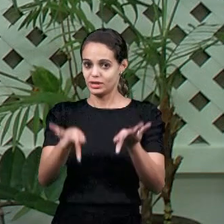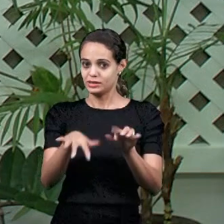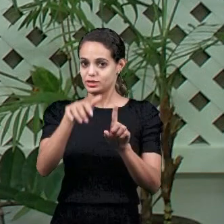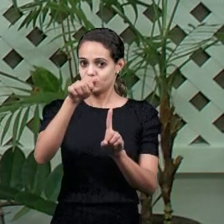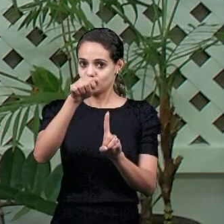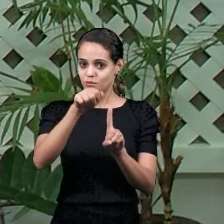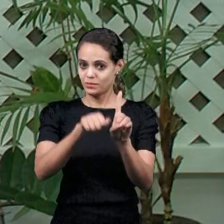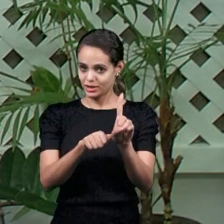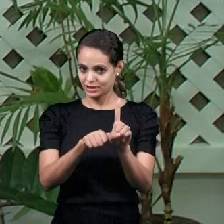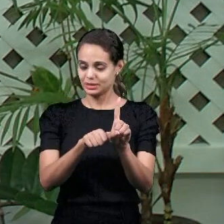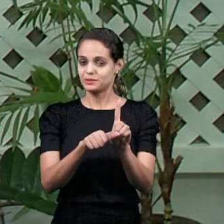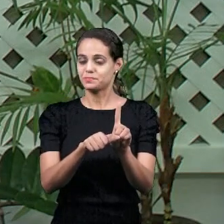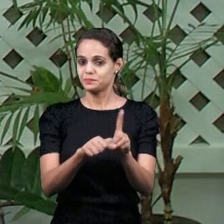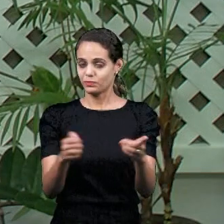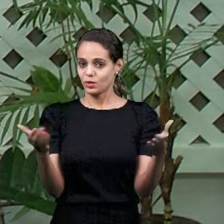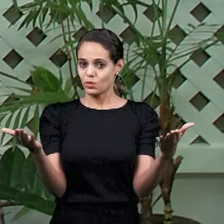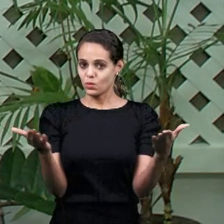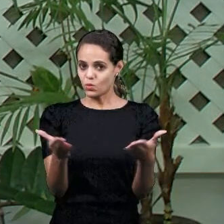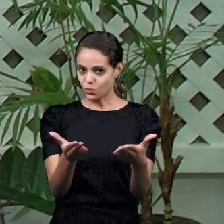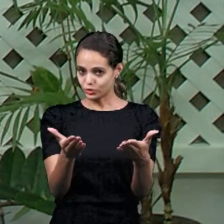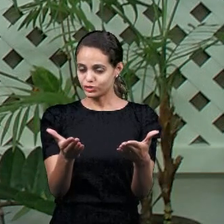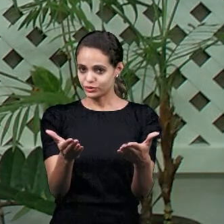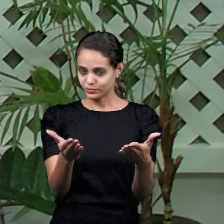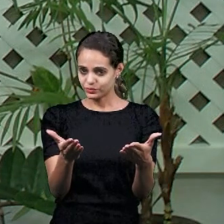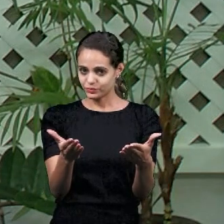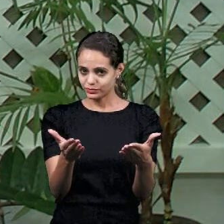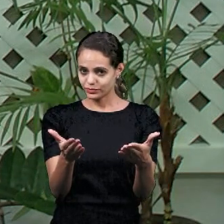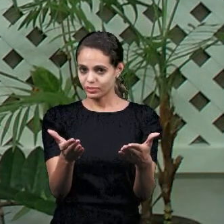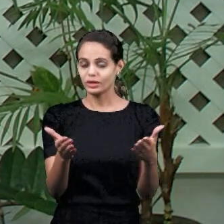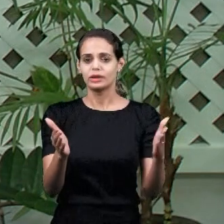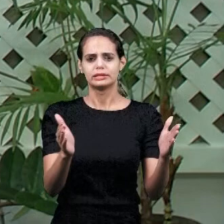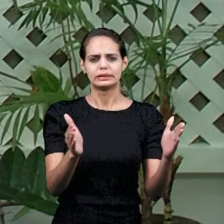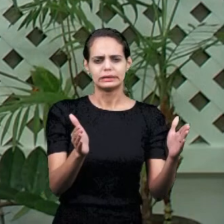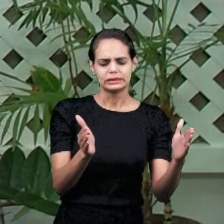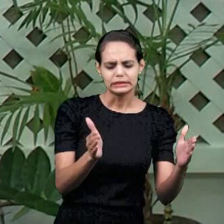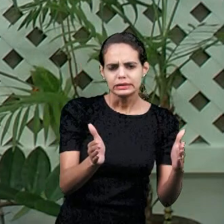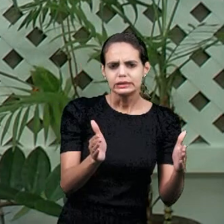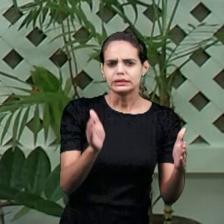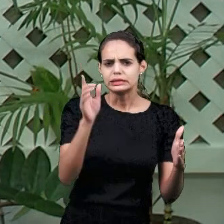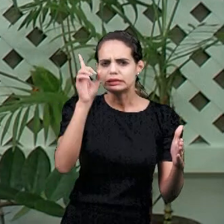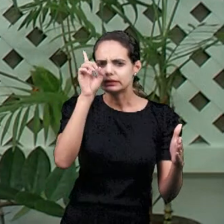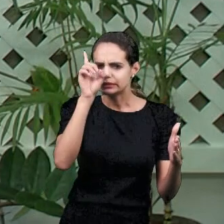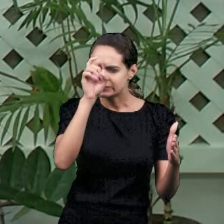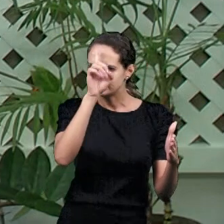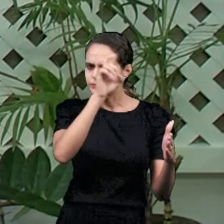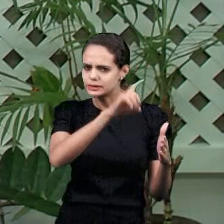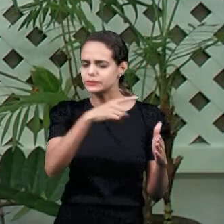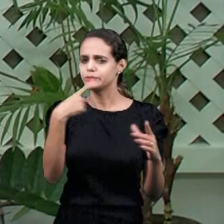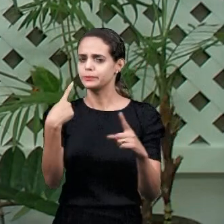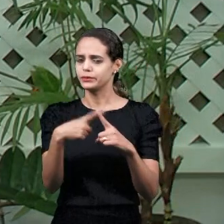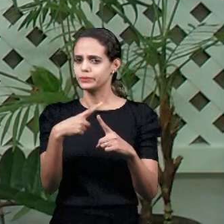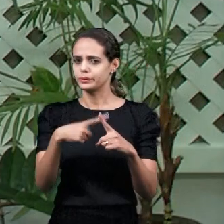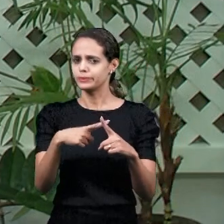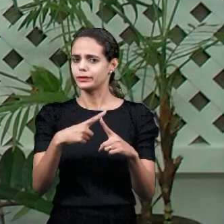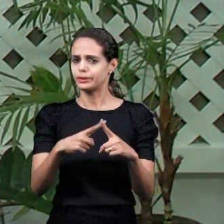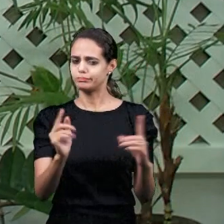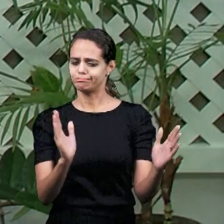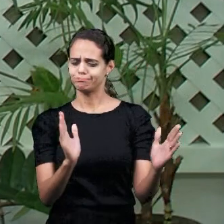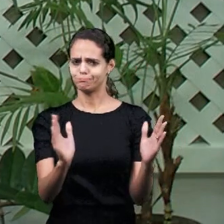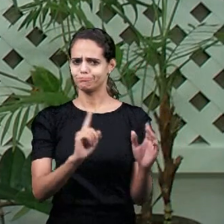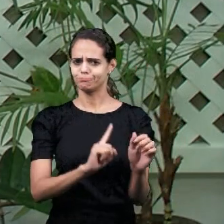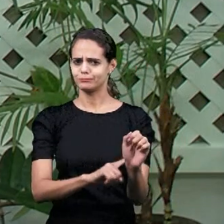difficile, car nous passons un moment très difficile dans tout le monde, mais maintenant nous